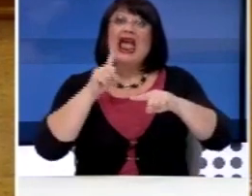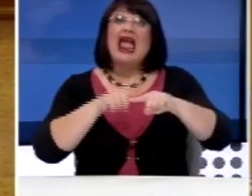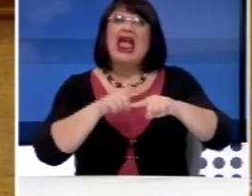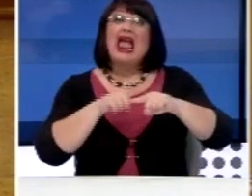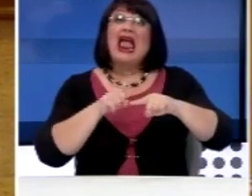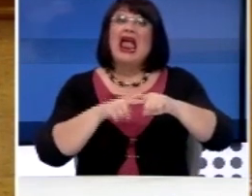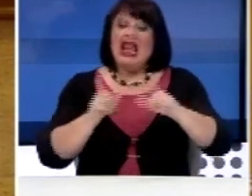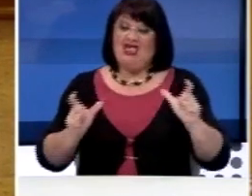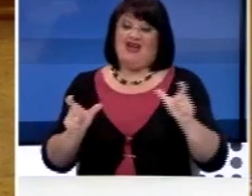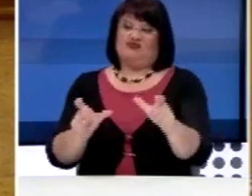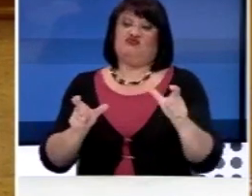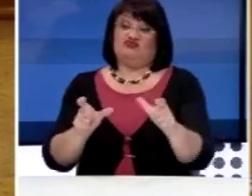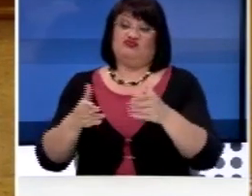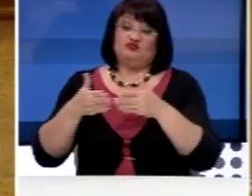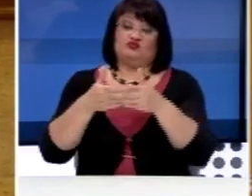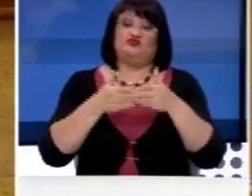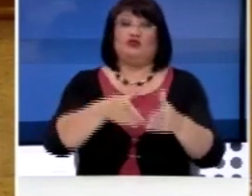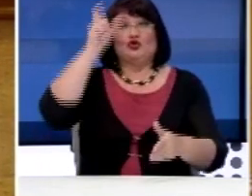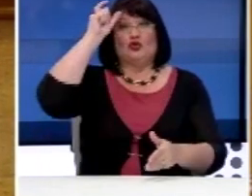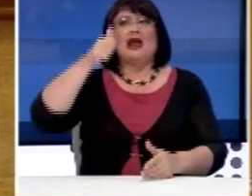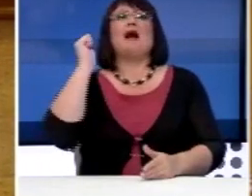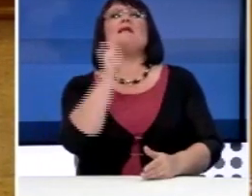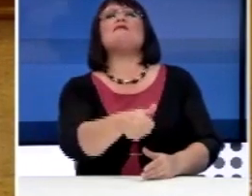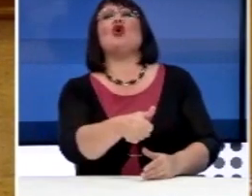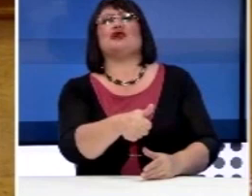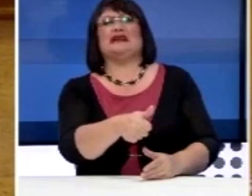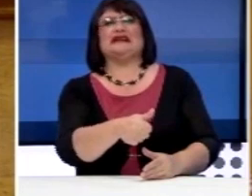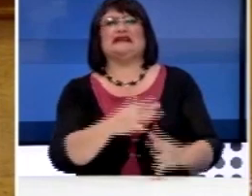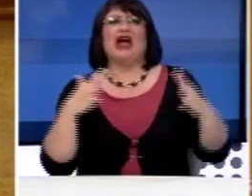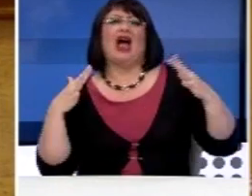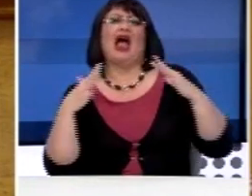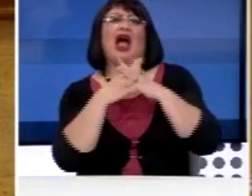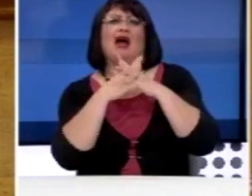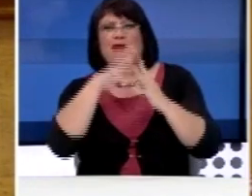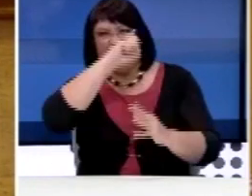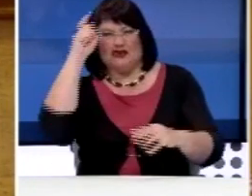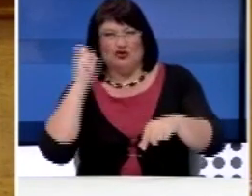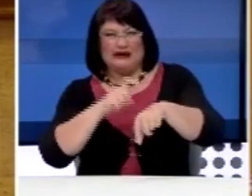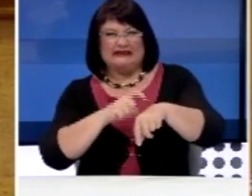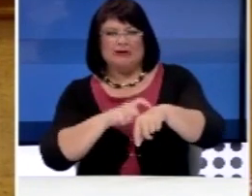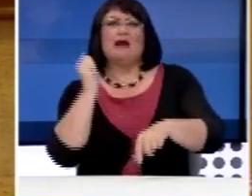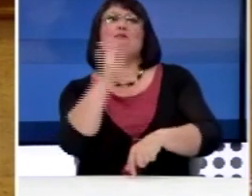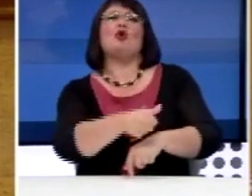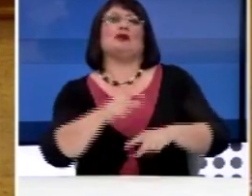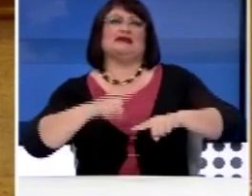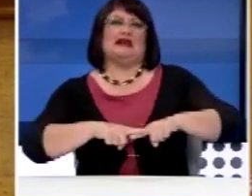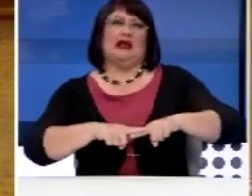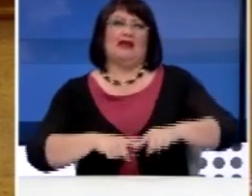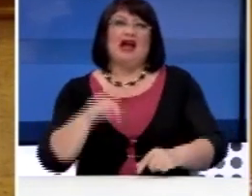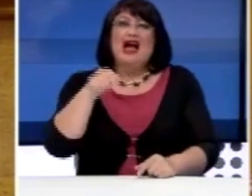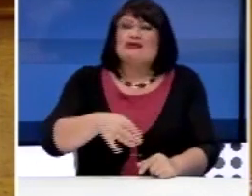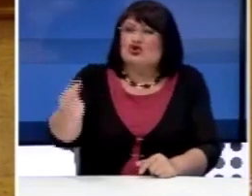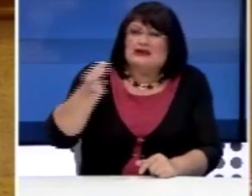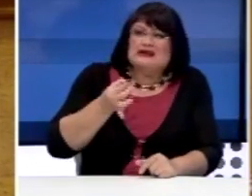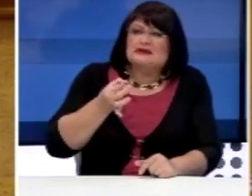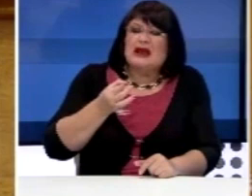στον τουρκικό στόλο θα την αφήσουν μόνη σε ενδεχόμενο δυσκολίας. Αν αυτό δεν είναι